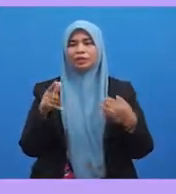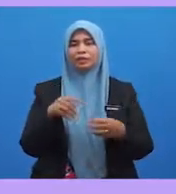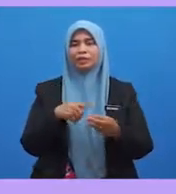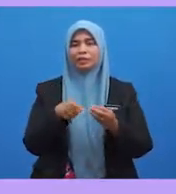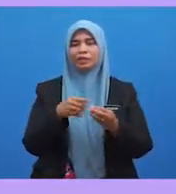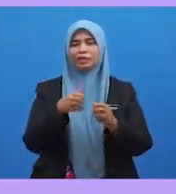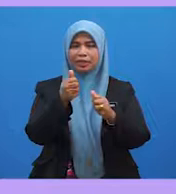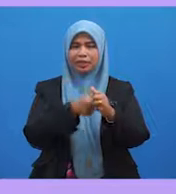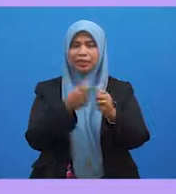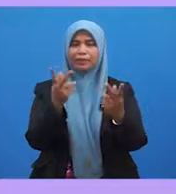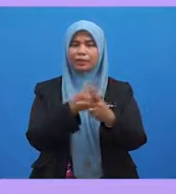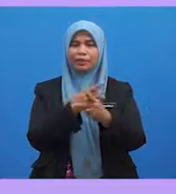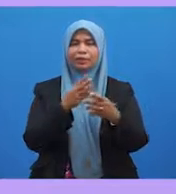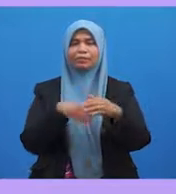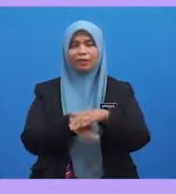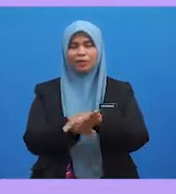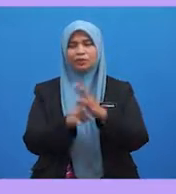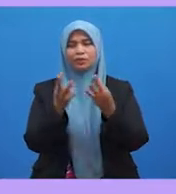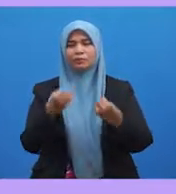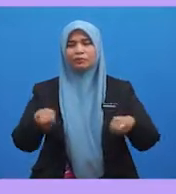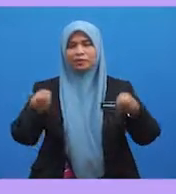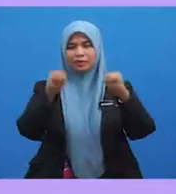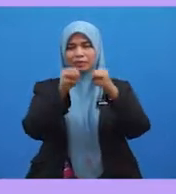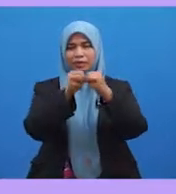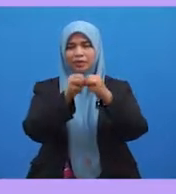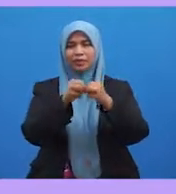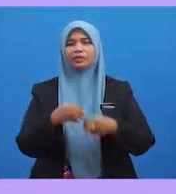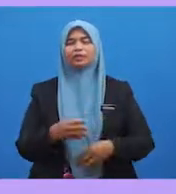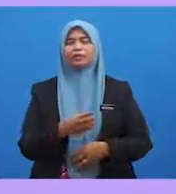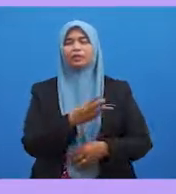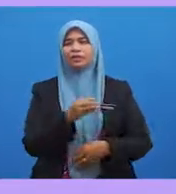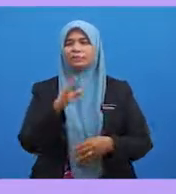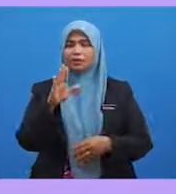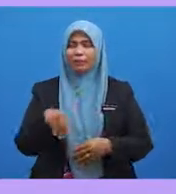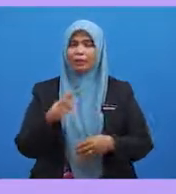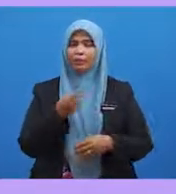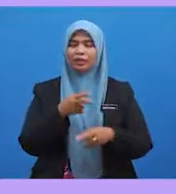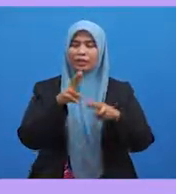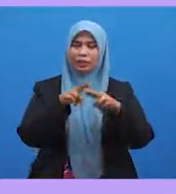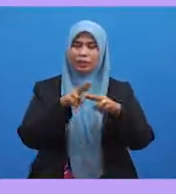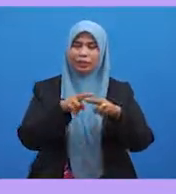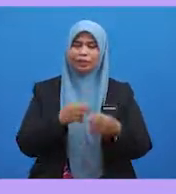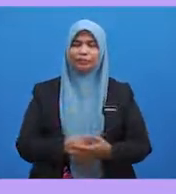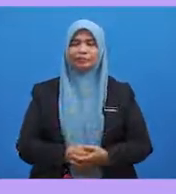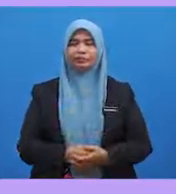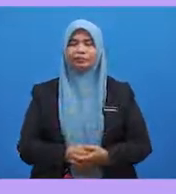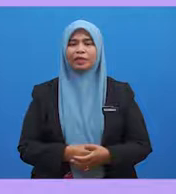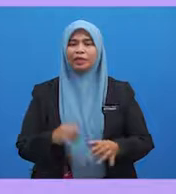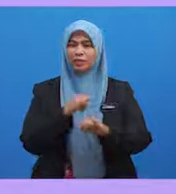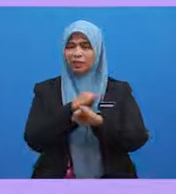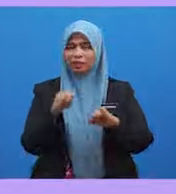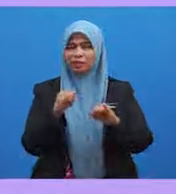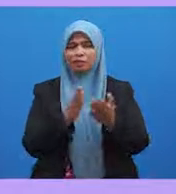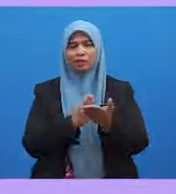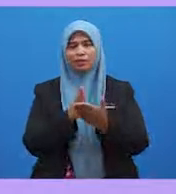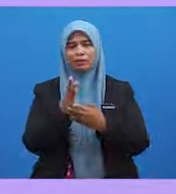Waktunya adalah apabila setiap kali kita masuk ke dalam masjid sebelum kita